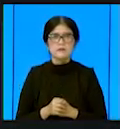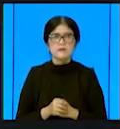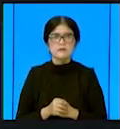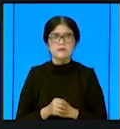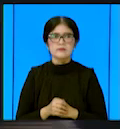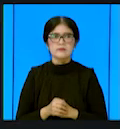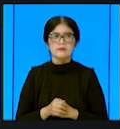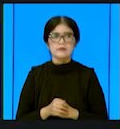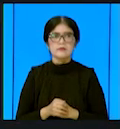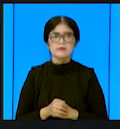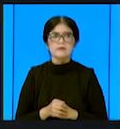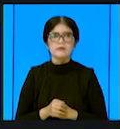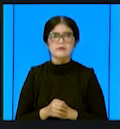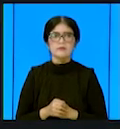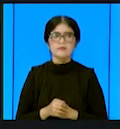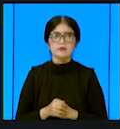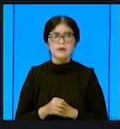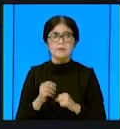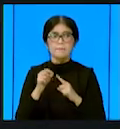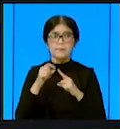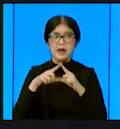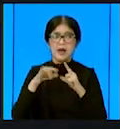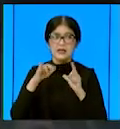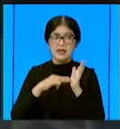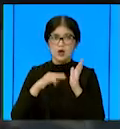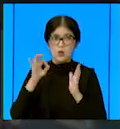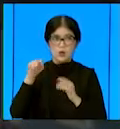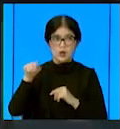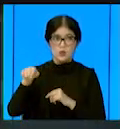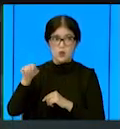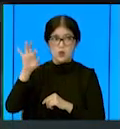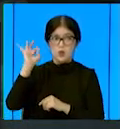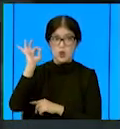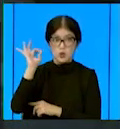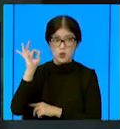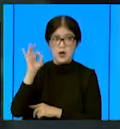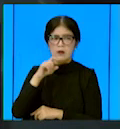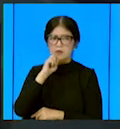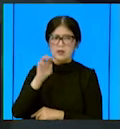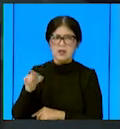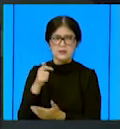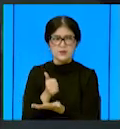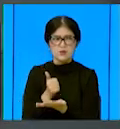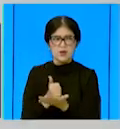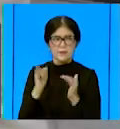Paino, orang tua Muhammad Ferrari, mengaku timnas telah bermain dengan sangat baik, namun dirinya merasa kecewa dengan keputusan